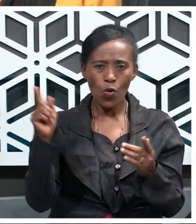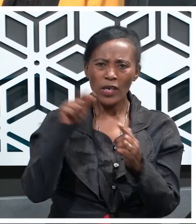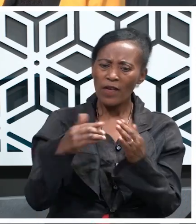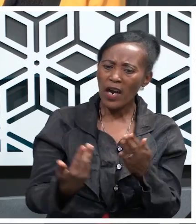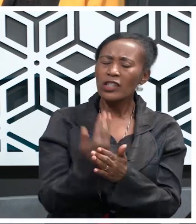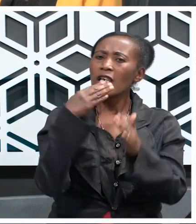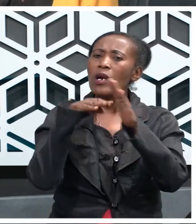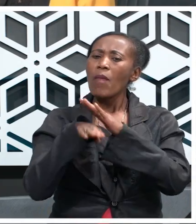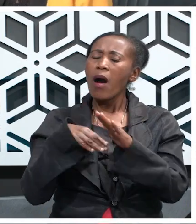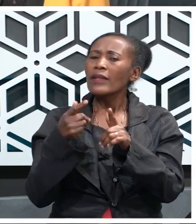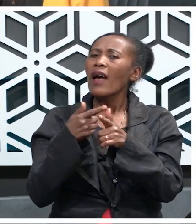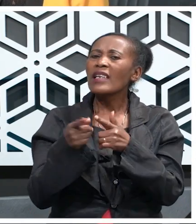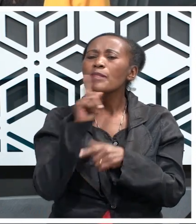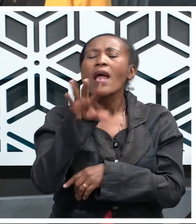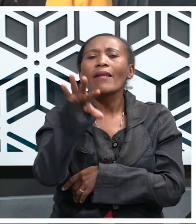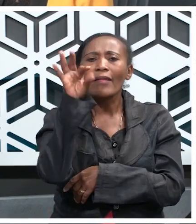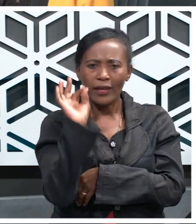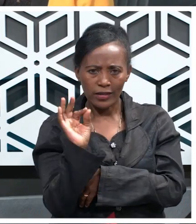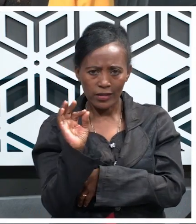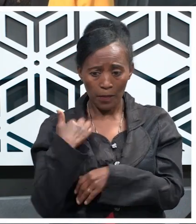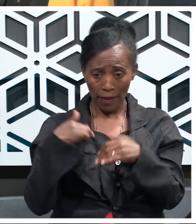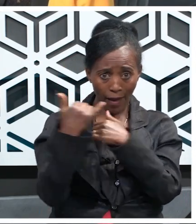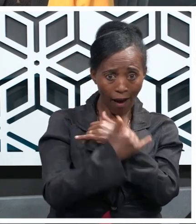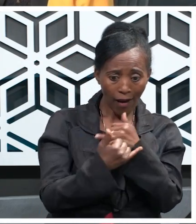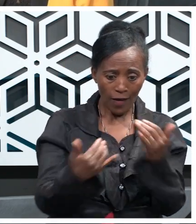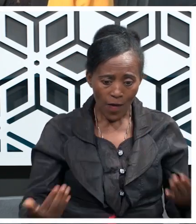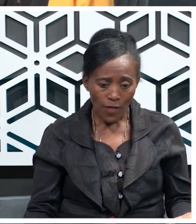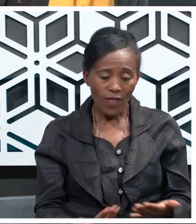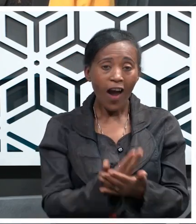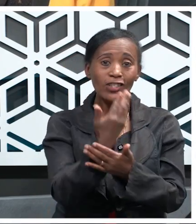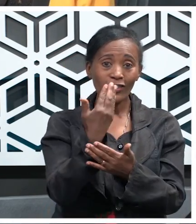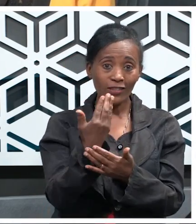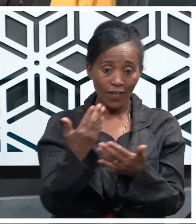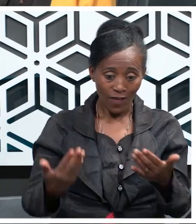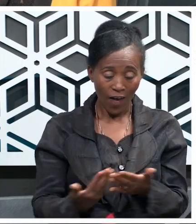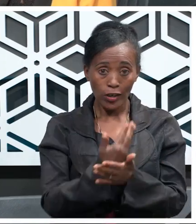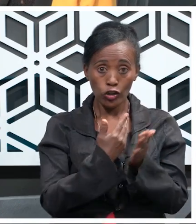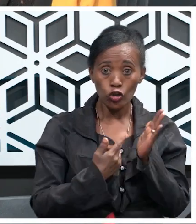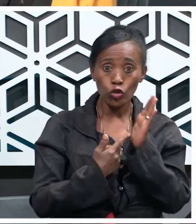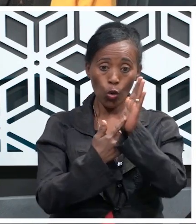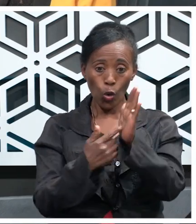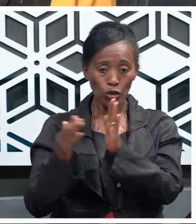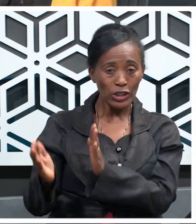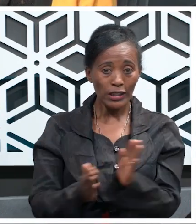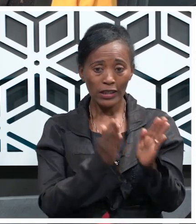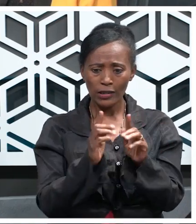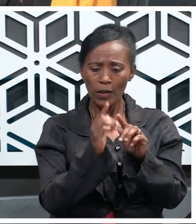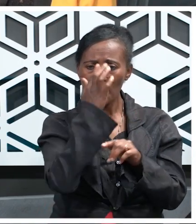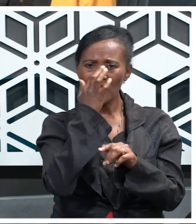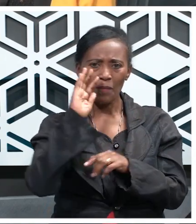ወደ ፋሽኑ በዚህ መንገድ ከገባሽ ታዲያ ምን አገኘሽ? እንግዲህ በእኛ ሀገር የፋሽን ወይም የፋሽን ሾው